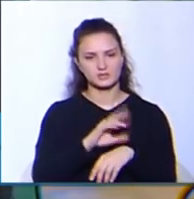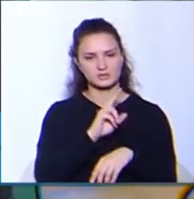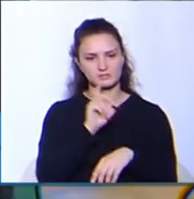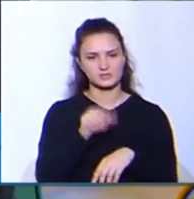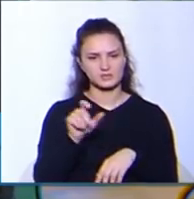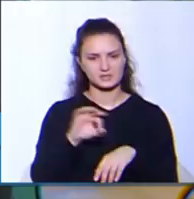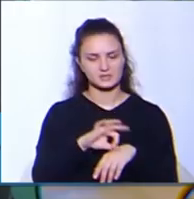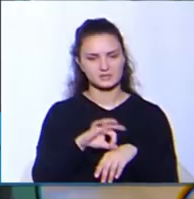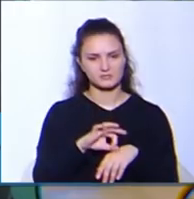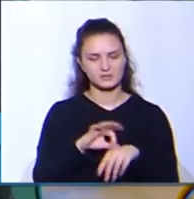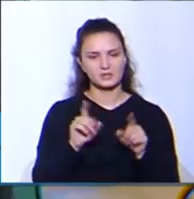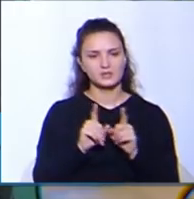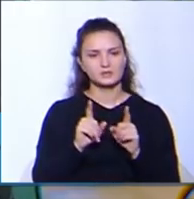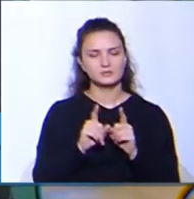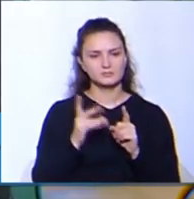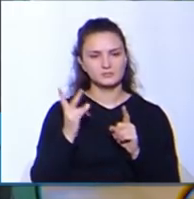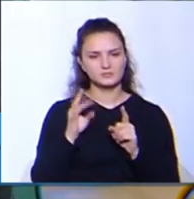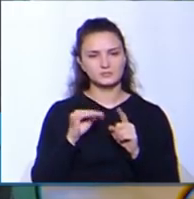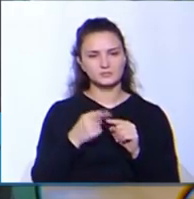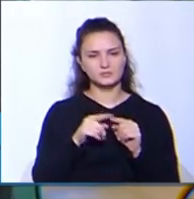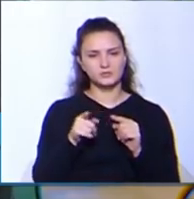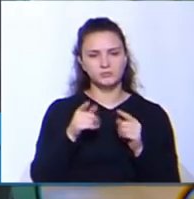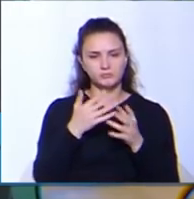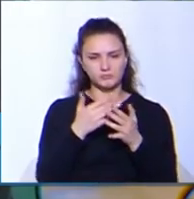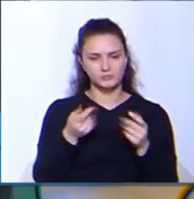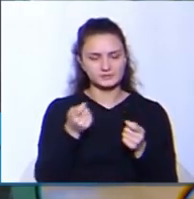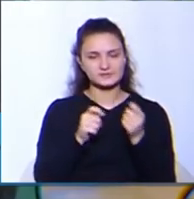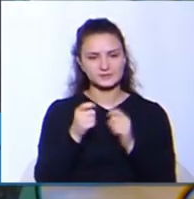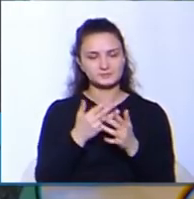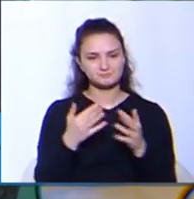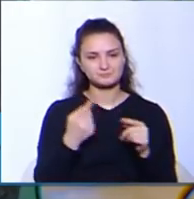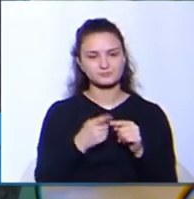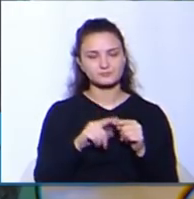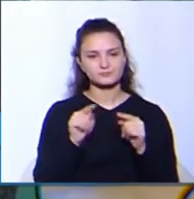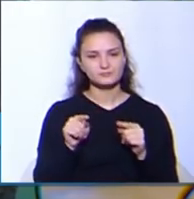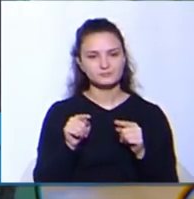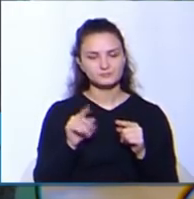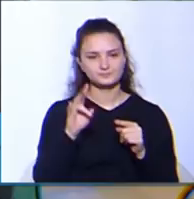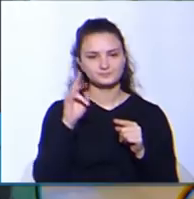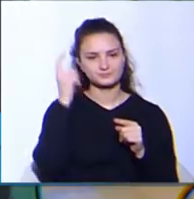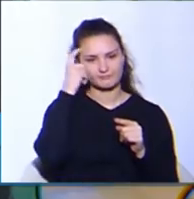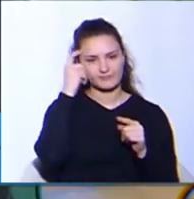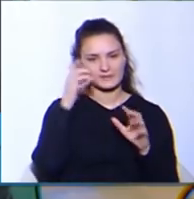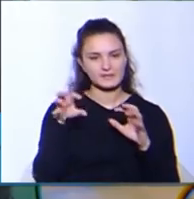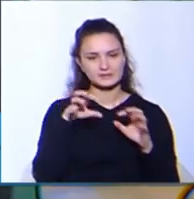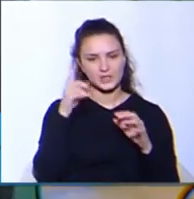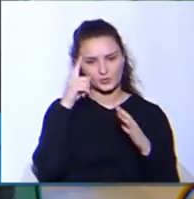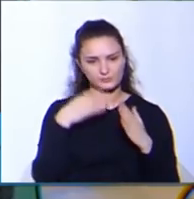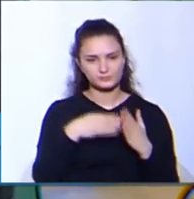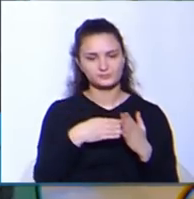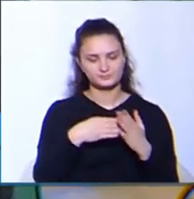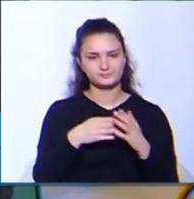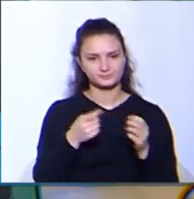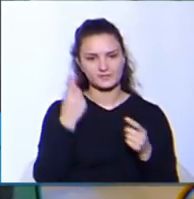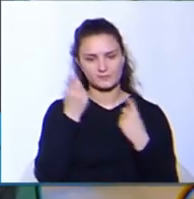და მაგრამ ძირითადად ეს ნივთიერებებია რომლებიც სავარაუდოდ იწვევენ ნეიროტრანსმიტერების ბლოკირებას და